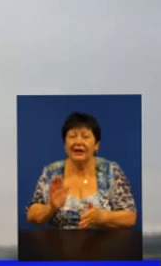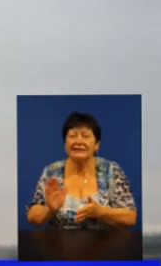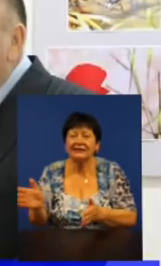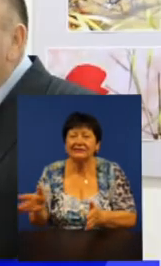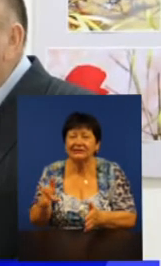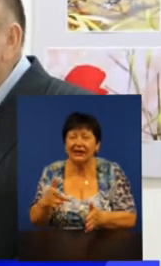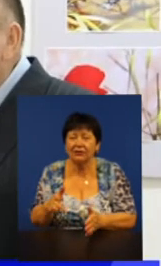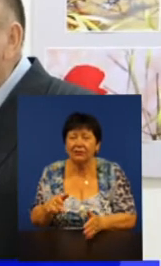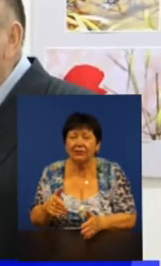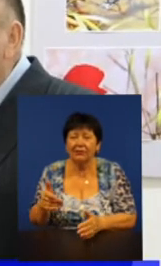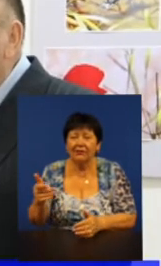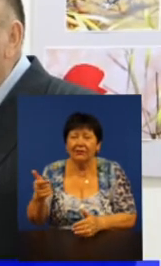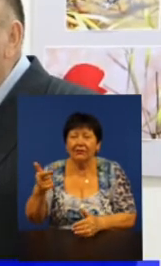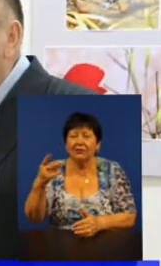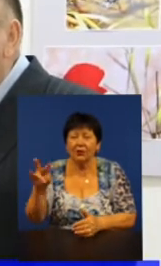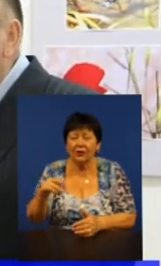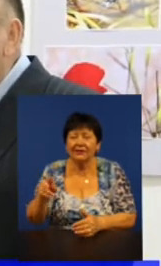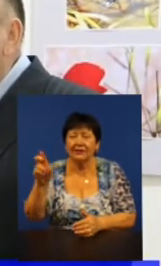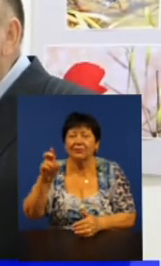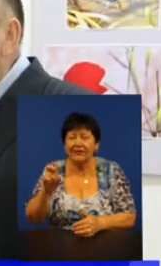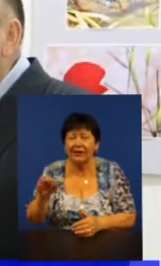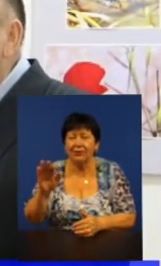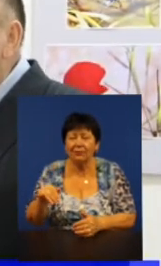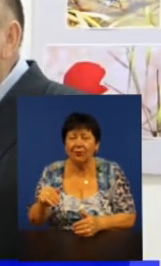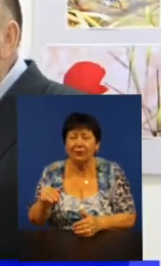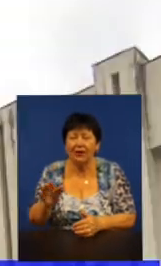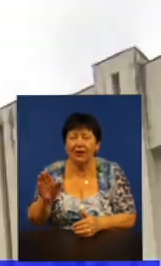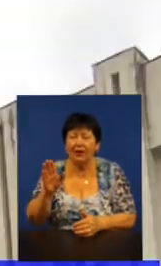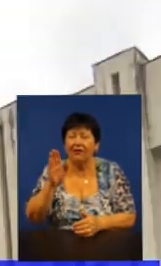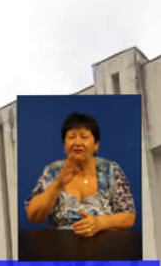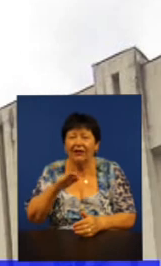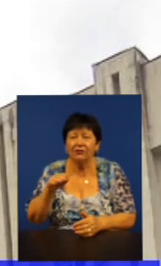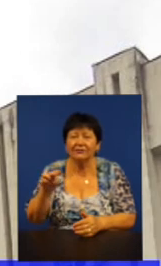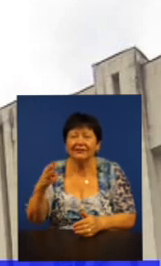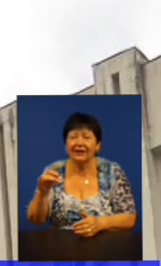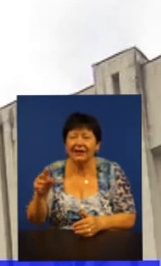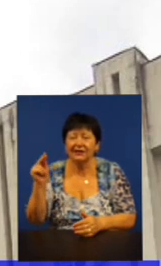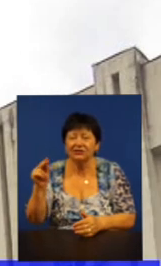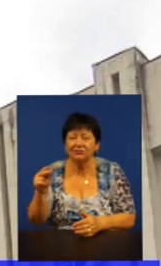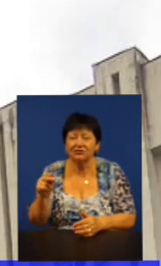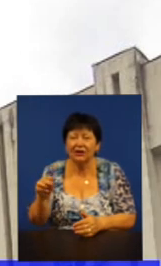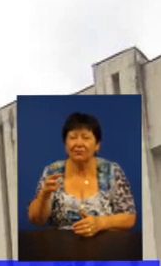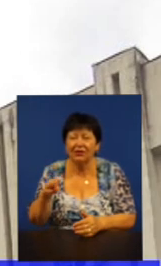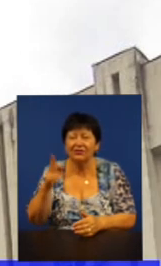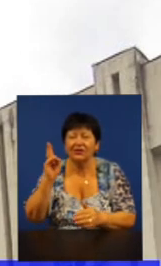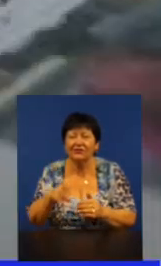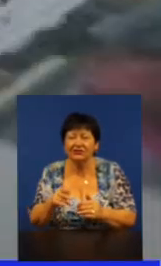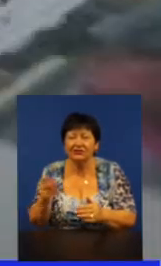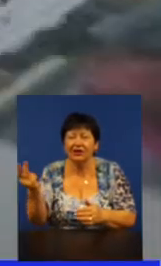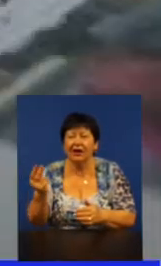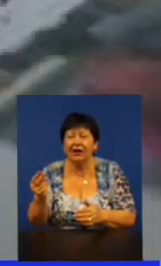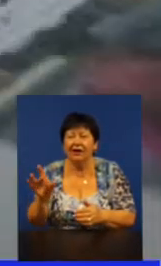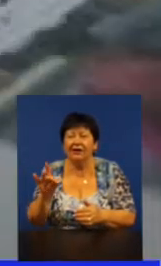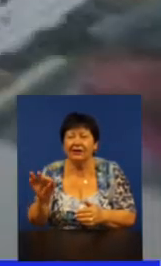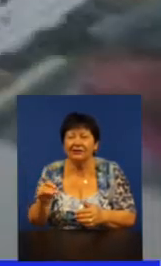Cimișlia, Gloria din orașul Basarabeasca, apoi Valul lui Traian din Cimișlia, Business Info și, în sfârșit, redactor la